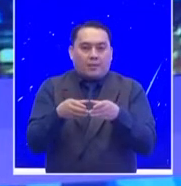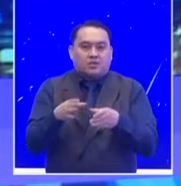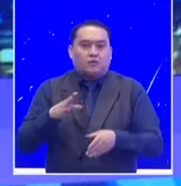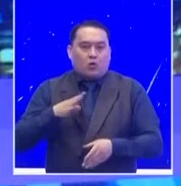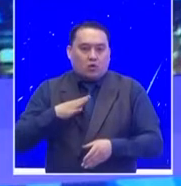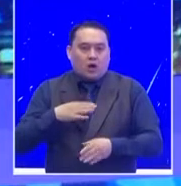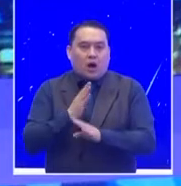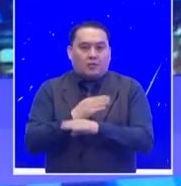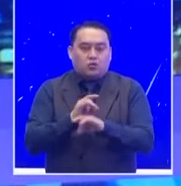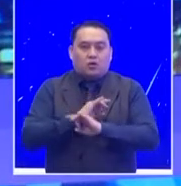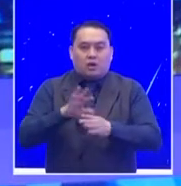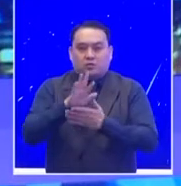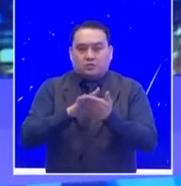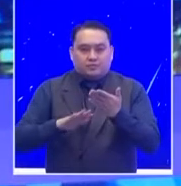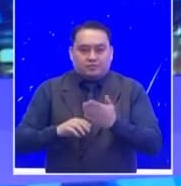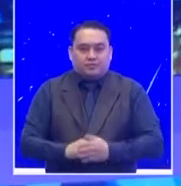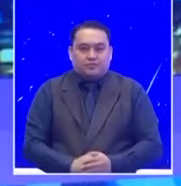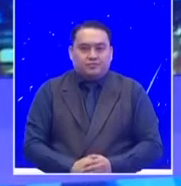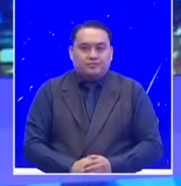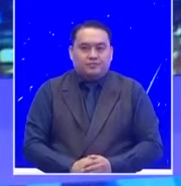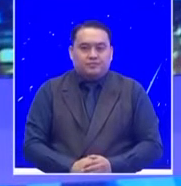Куат». Из Капшигая передает Азат Жумаханов.